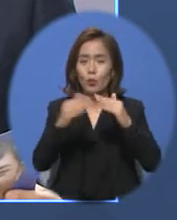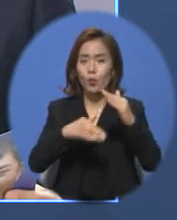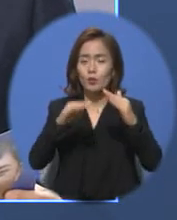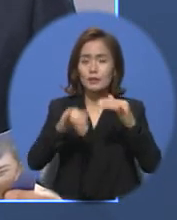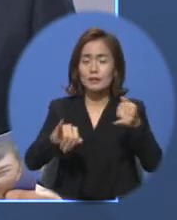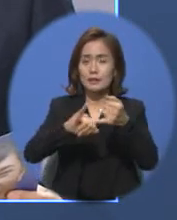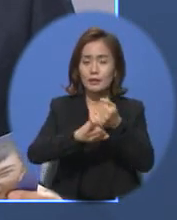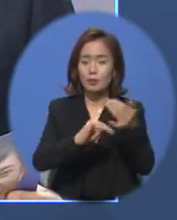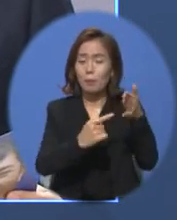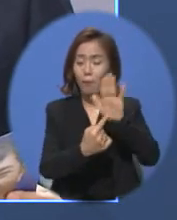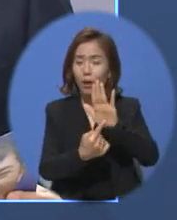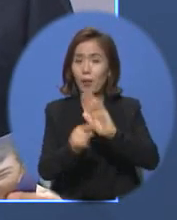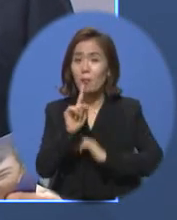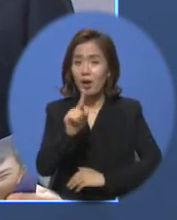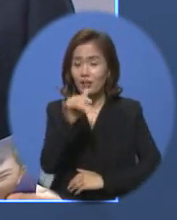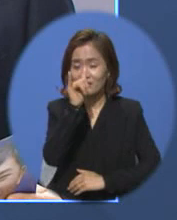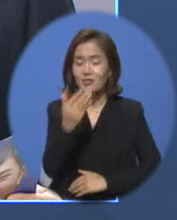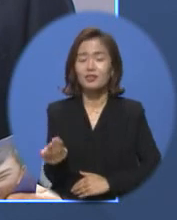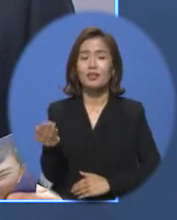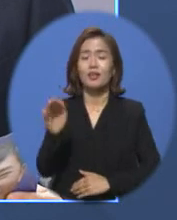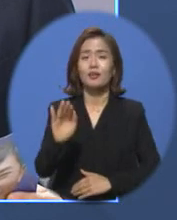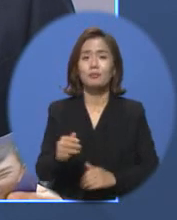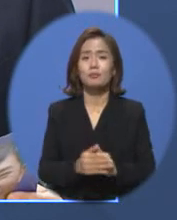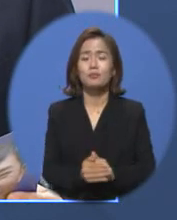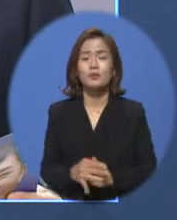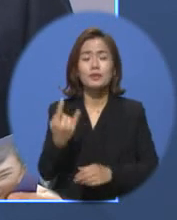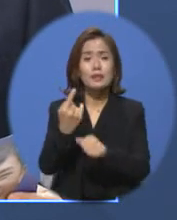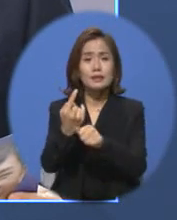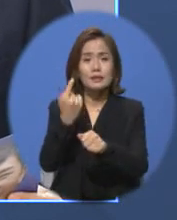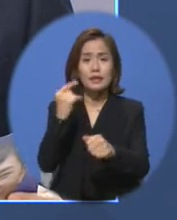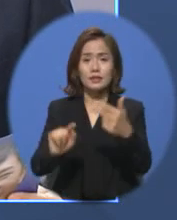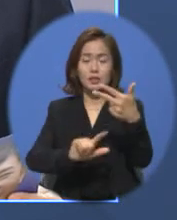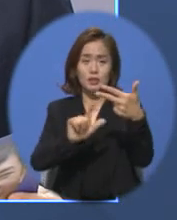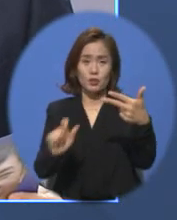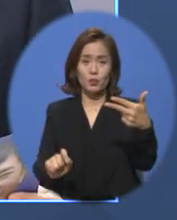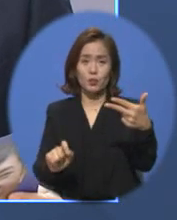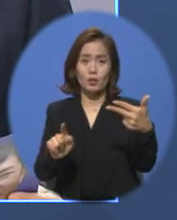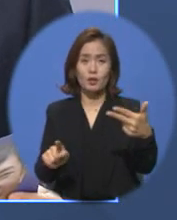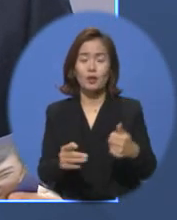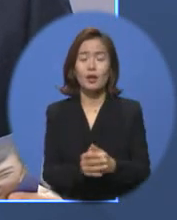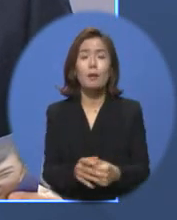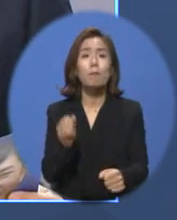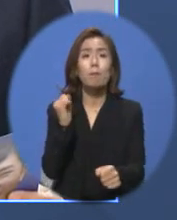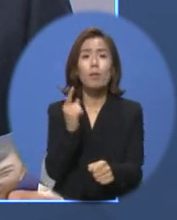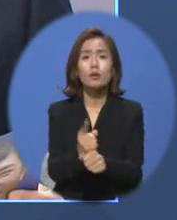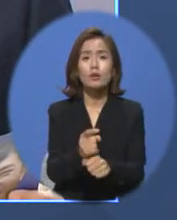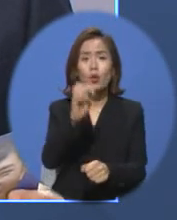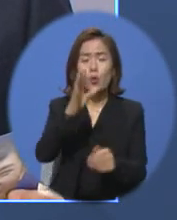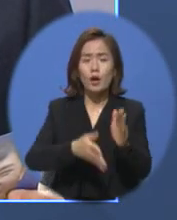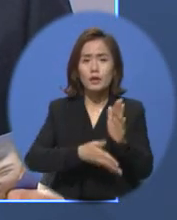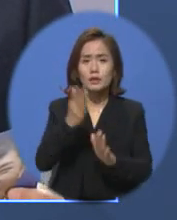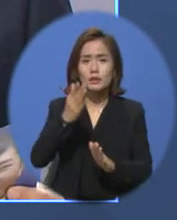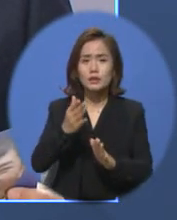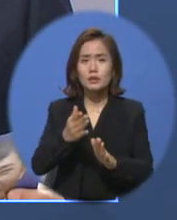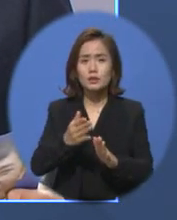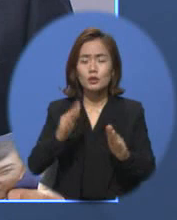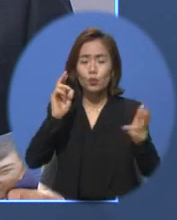이를차질없이마무리짓겠다는공약을내세우셨다고말씀하셨지만, 광주주택공사는 이미